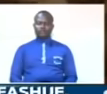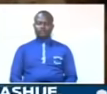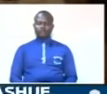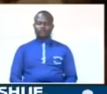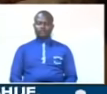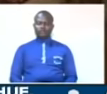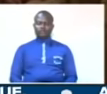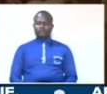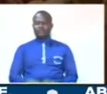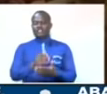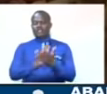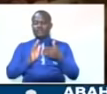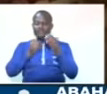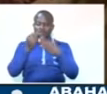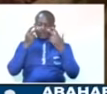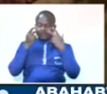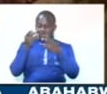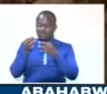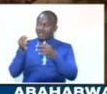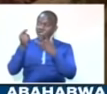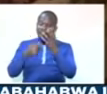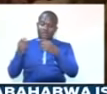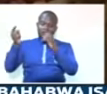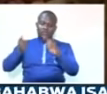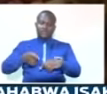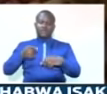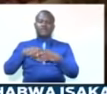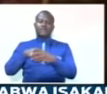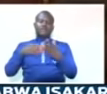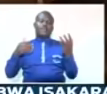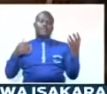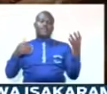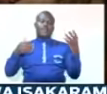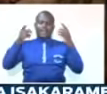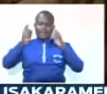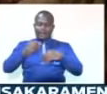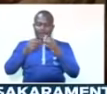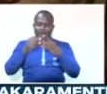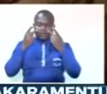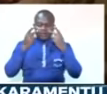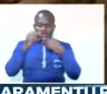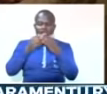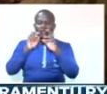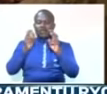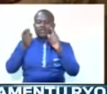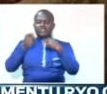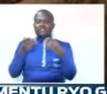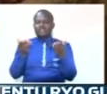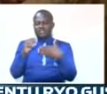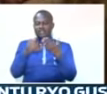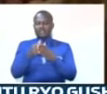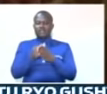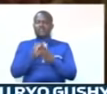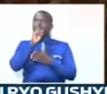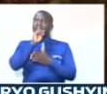nakaba gaciyemo ni imari kwa kundi imari bije nyine muntu nyine bakwakaza kureba ati imari je niyi kana amashaza